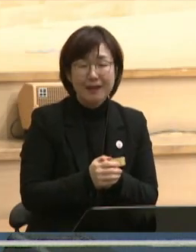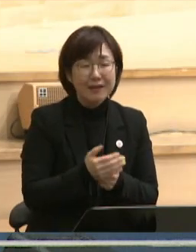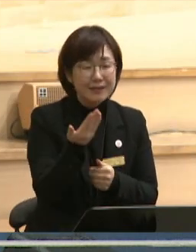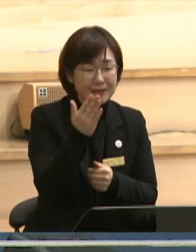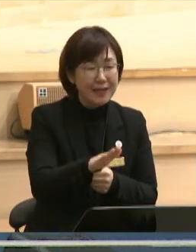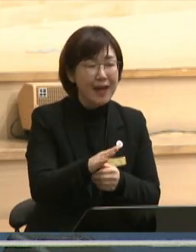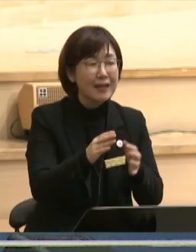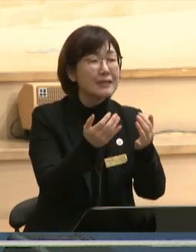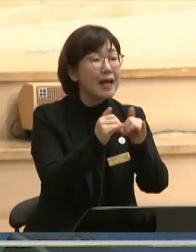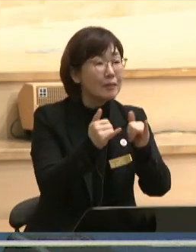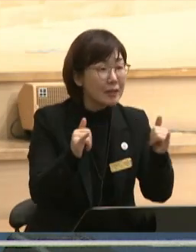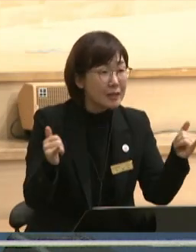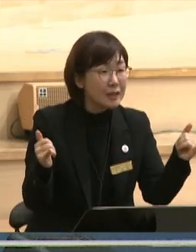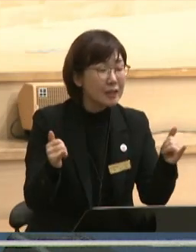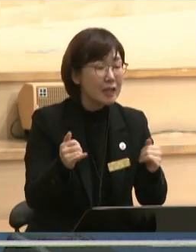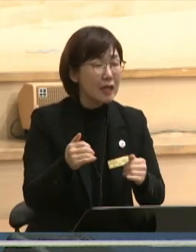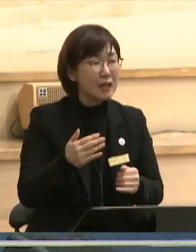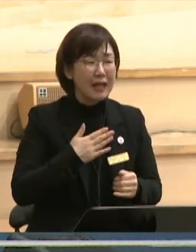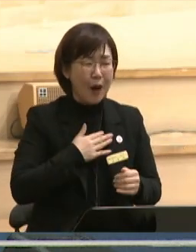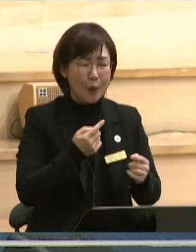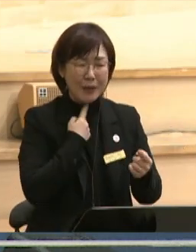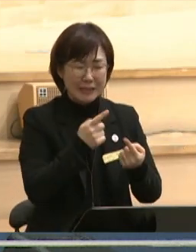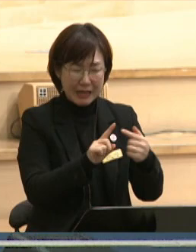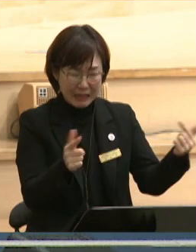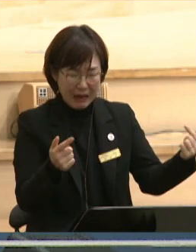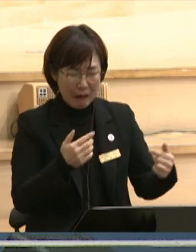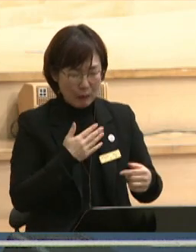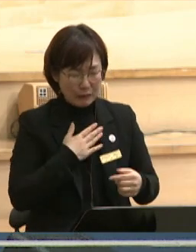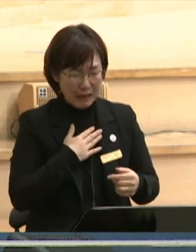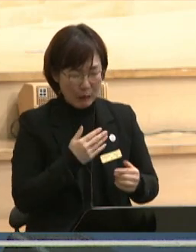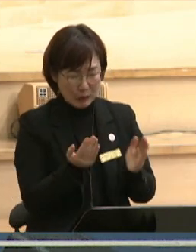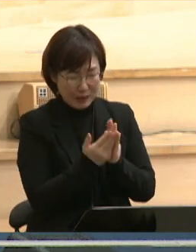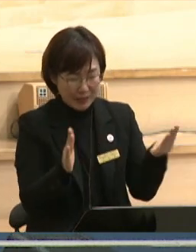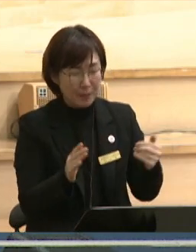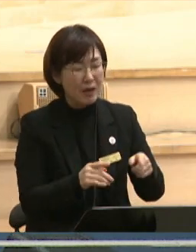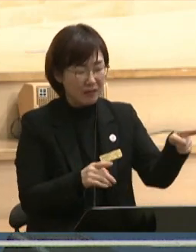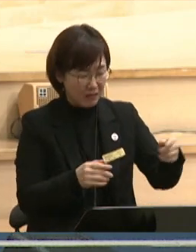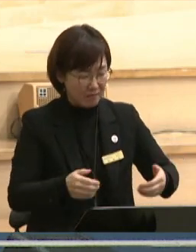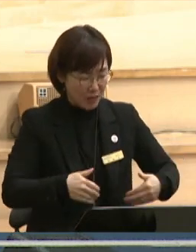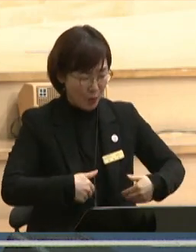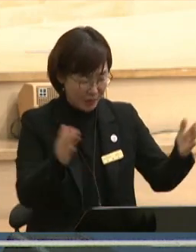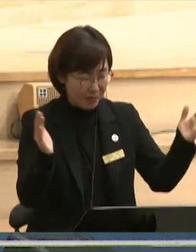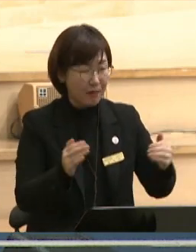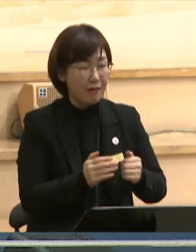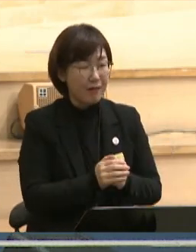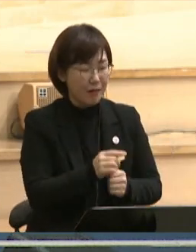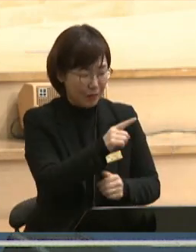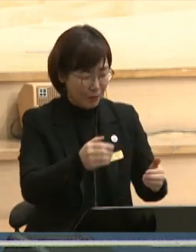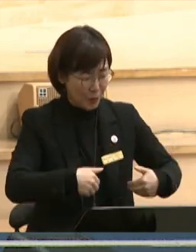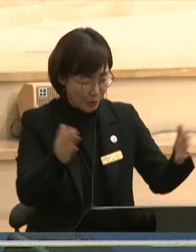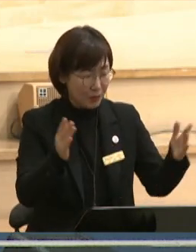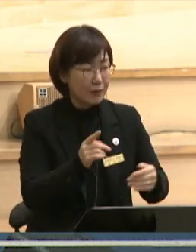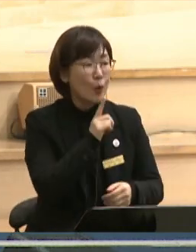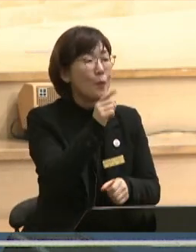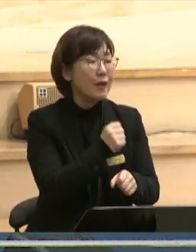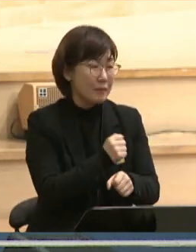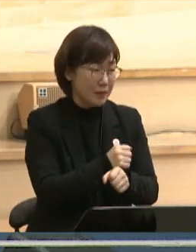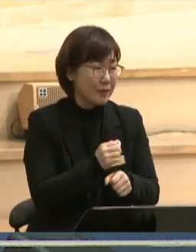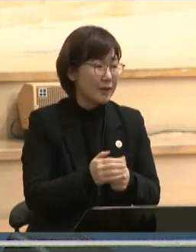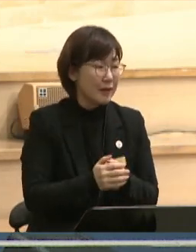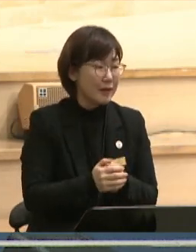그런데 사람들은 자기하고 안 맞으면요 어떻게 이야기하냐면 너 쓸데없어 이렇게 이야기합니다 너 필요 없어 이렇게